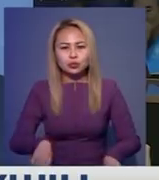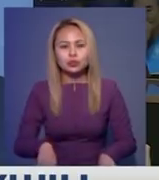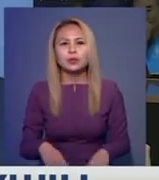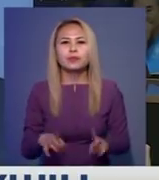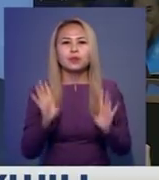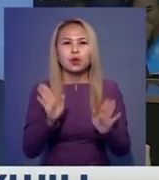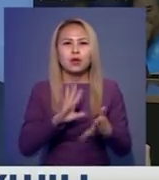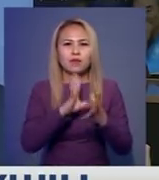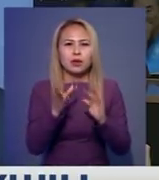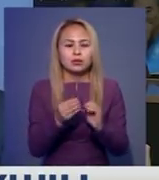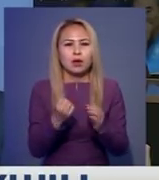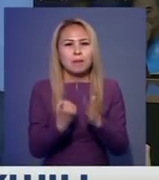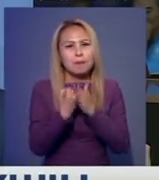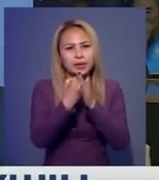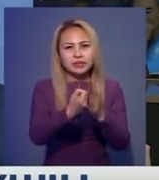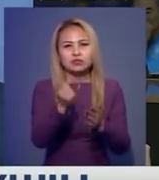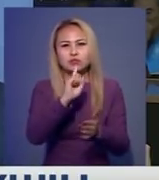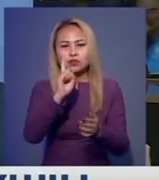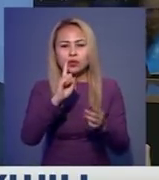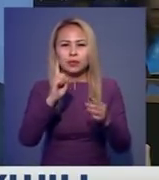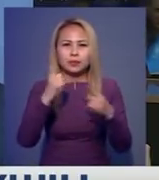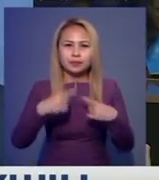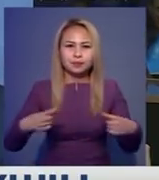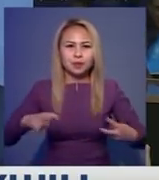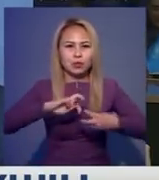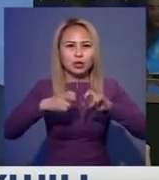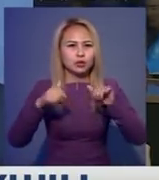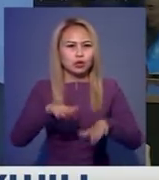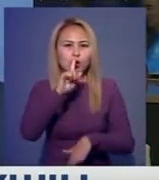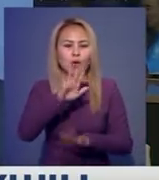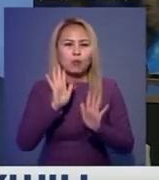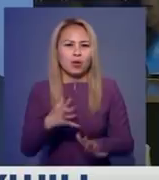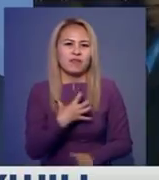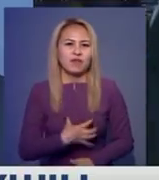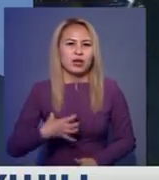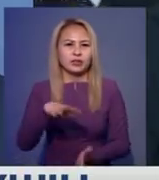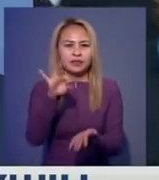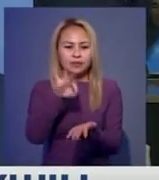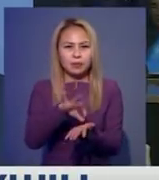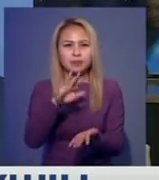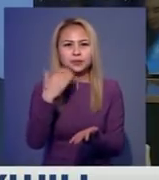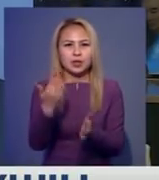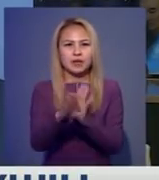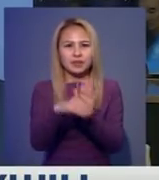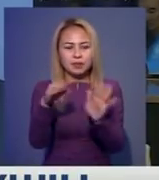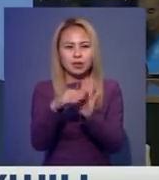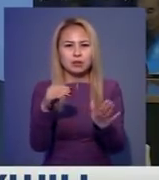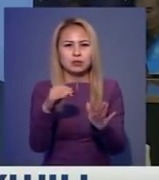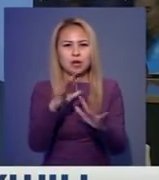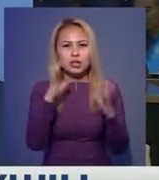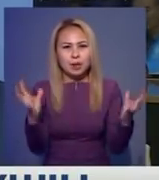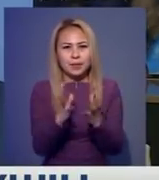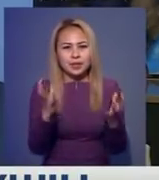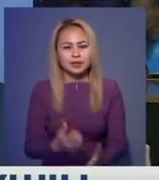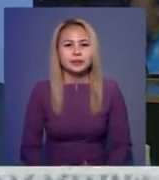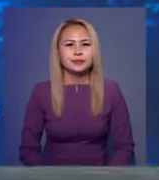Ешкімнің шашбауын көтермейміз. Біз бейтараппыз. Бірақ негізгі мақсатымыз сайлаушылардың құқығын сақтау.